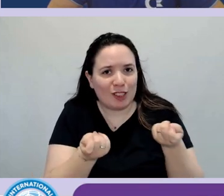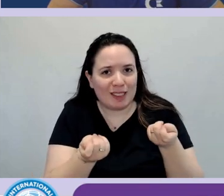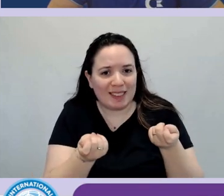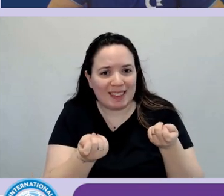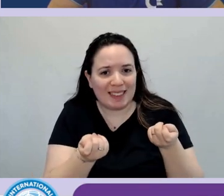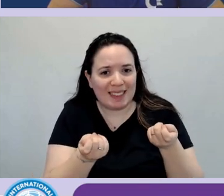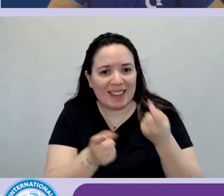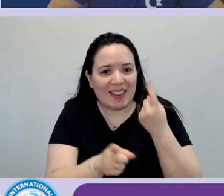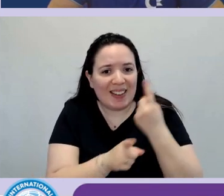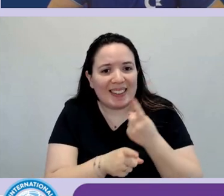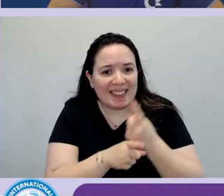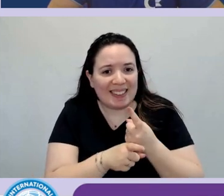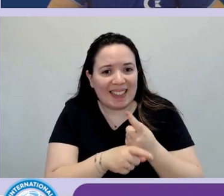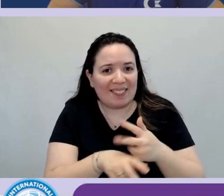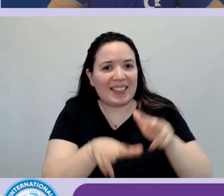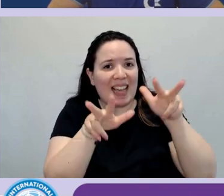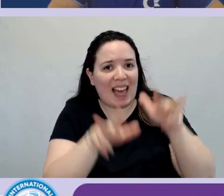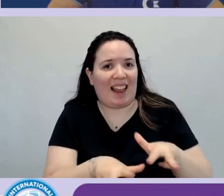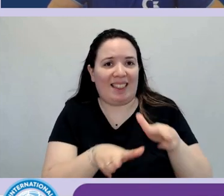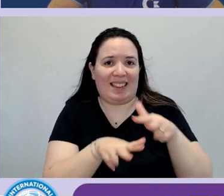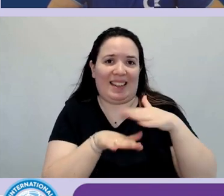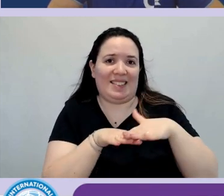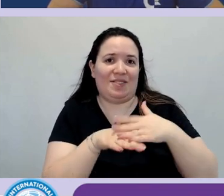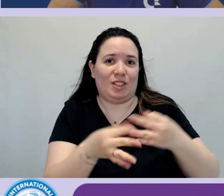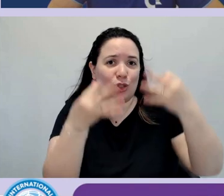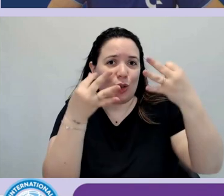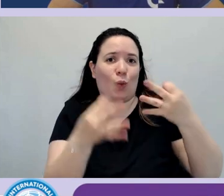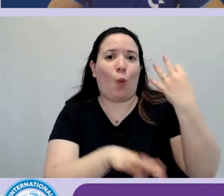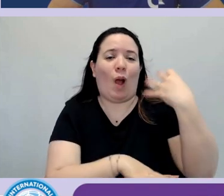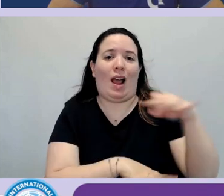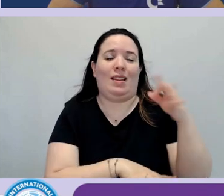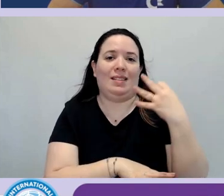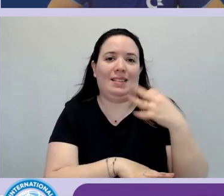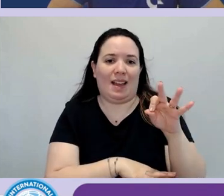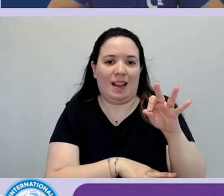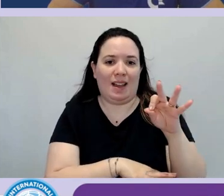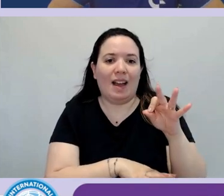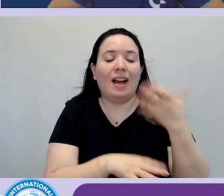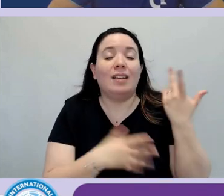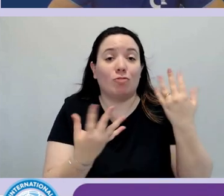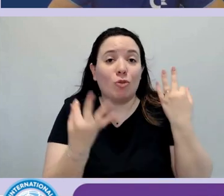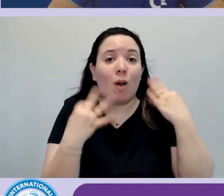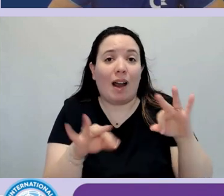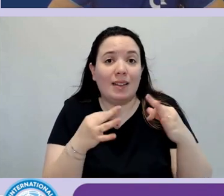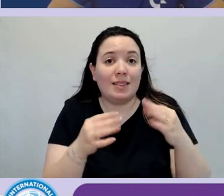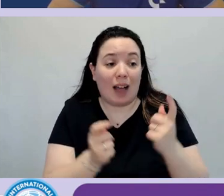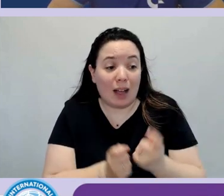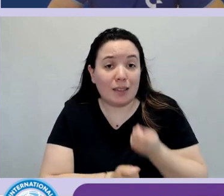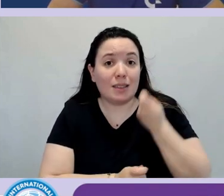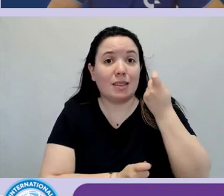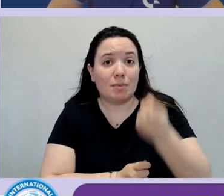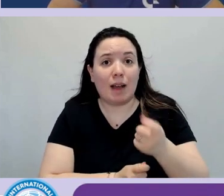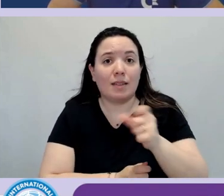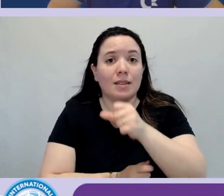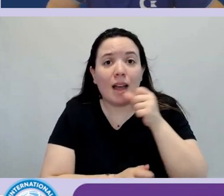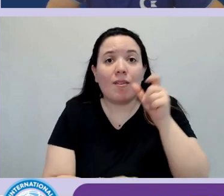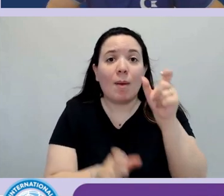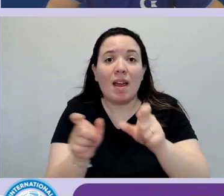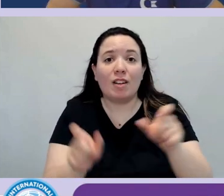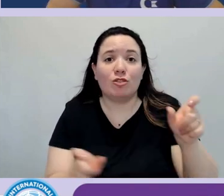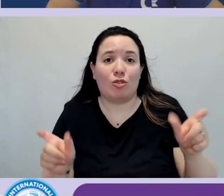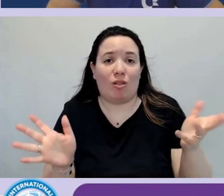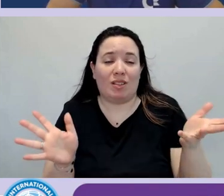contenuti devi garantire un servizio di qualità e il servizio di qualità ha un costo servono esseri